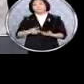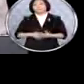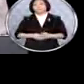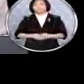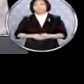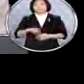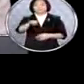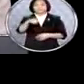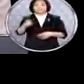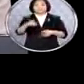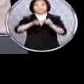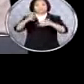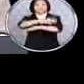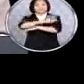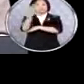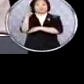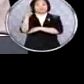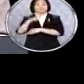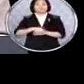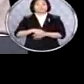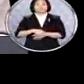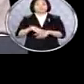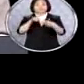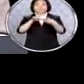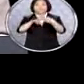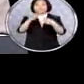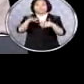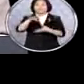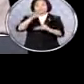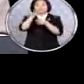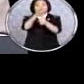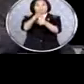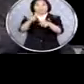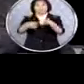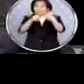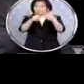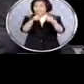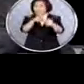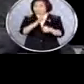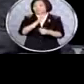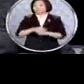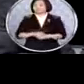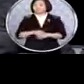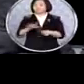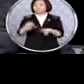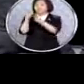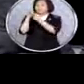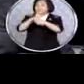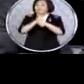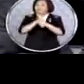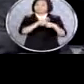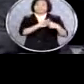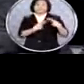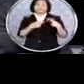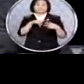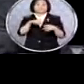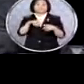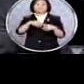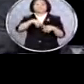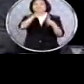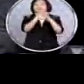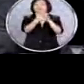接着请中国时报总编辑王美玉女士提出第四个问题。 最近马先生、蔡女士都在美国